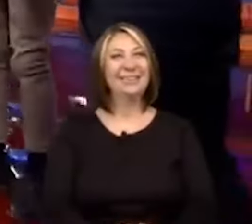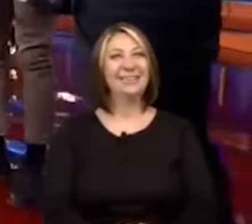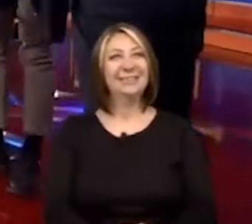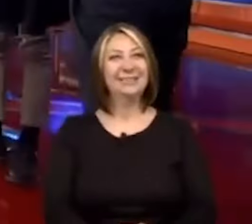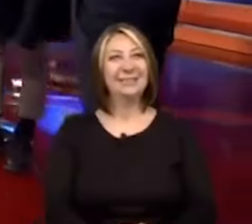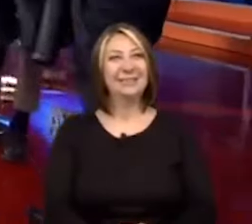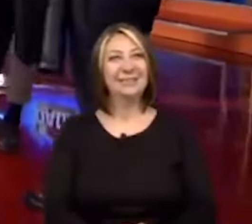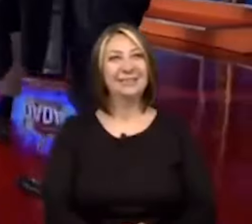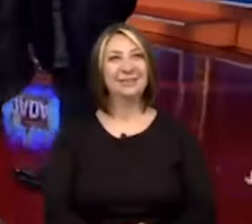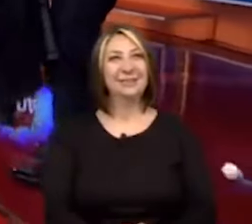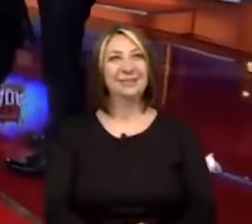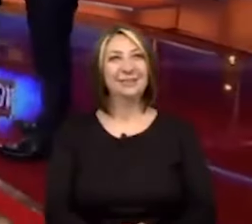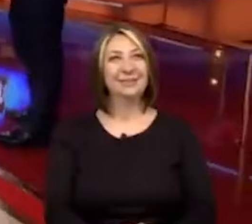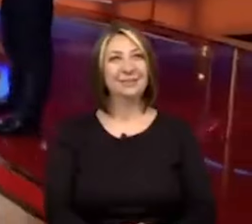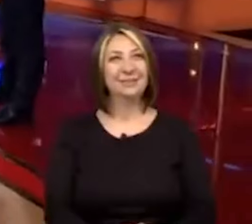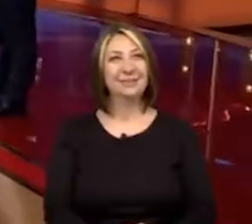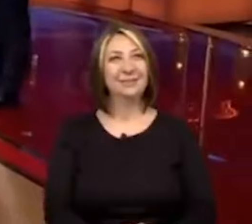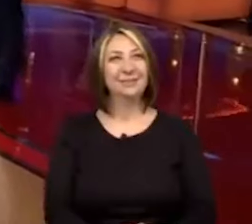Şaka yapıyorum tabii ki hediye almıyorum fakat...